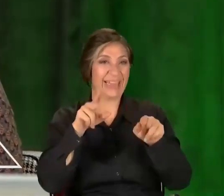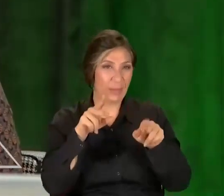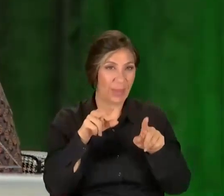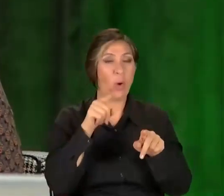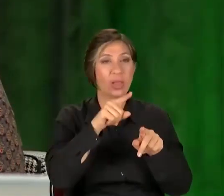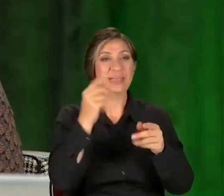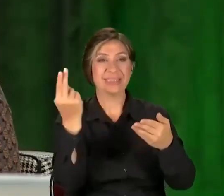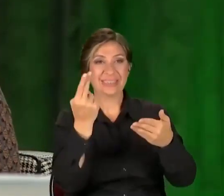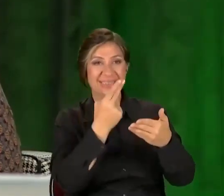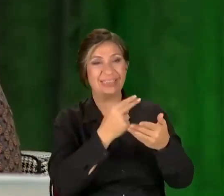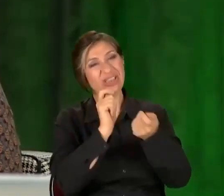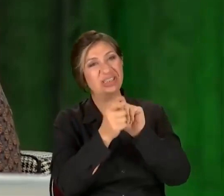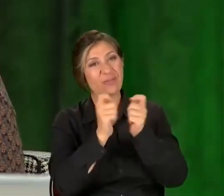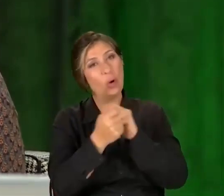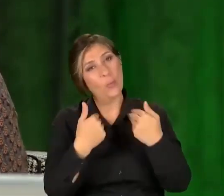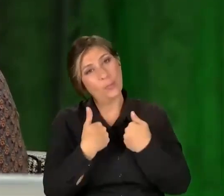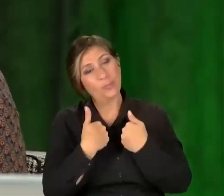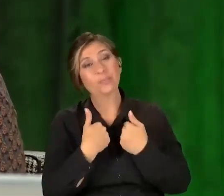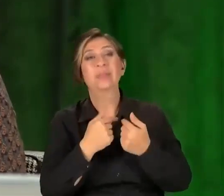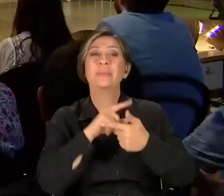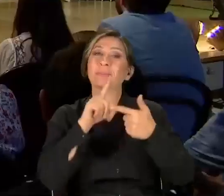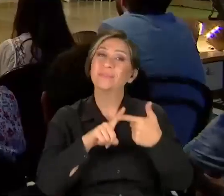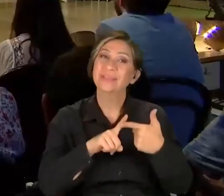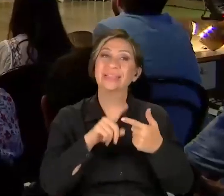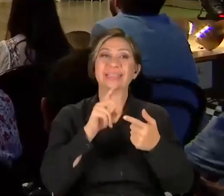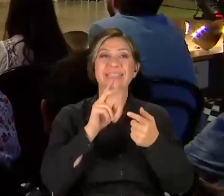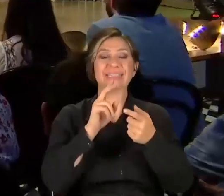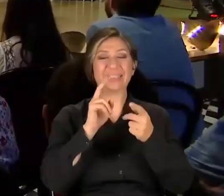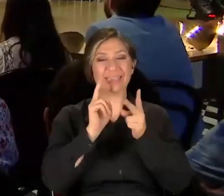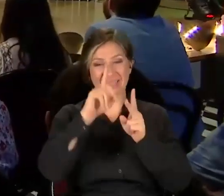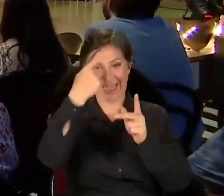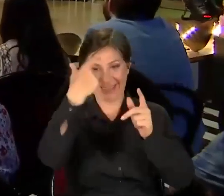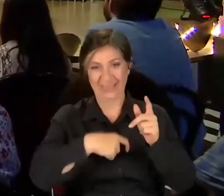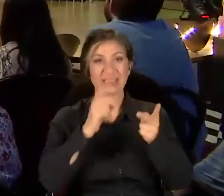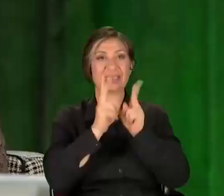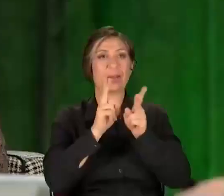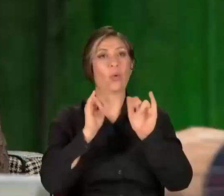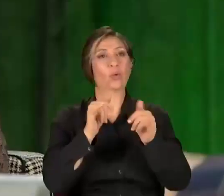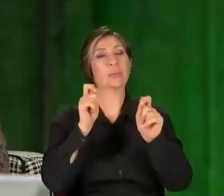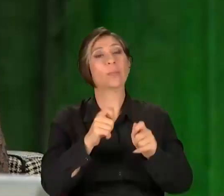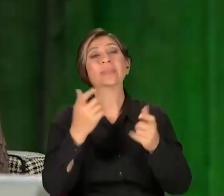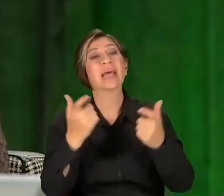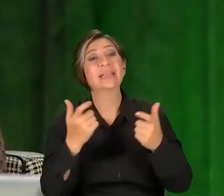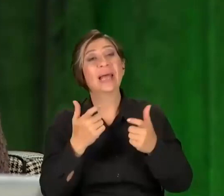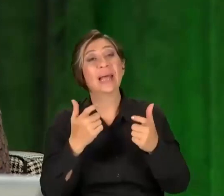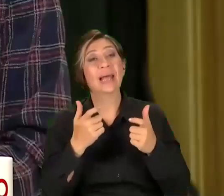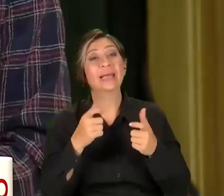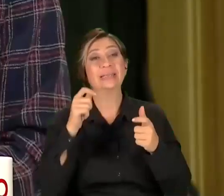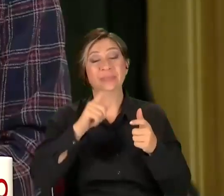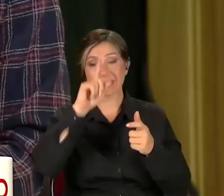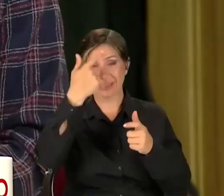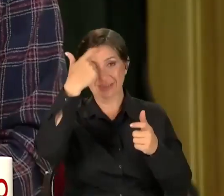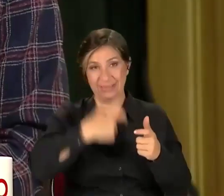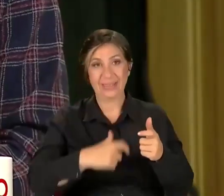gibi. Onların yaptığı çizgi romanları çeviriyorum. Hı. Bir yandan da dediğiniz gibi işte stand-up gösteriler devam ediyor. Nerede stand-up gösteriler? Şimdi